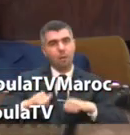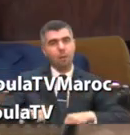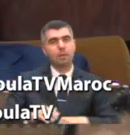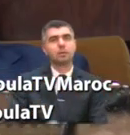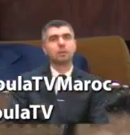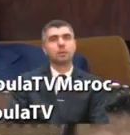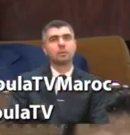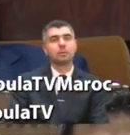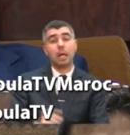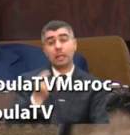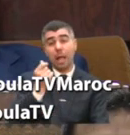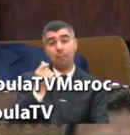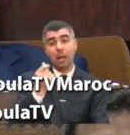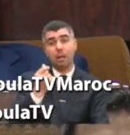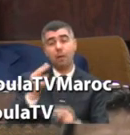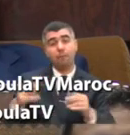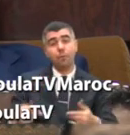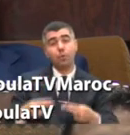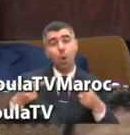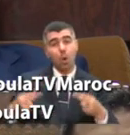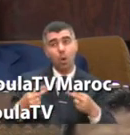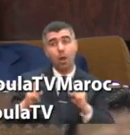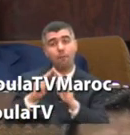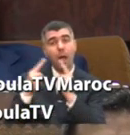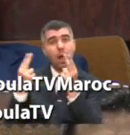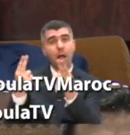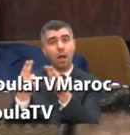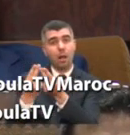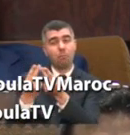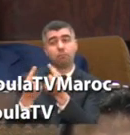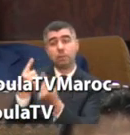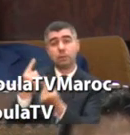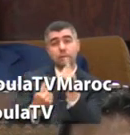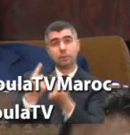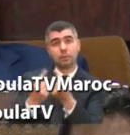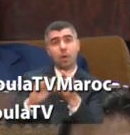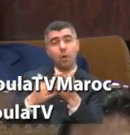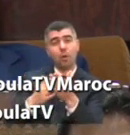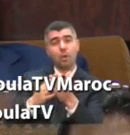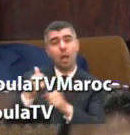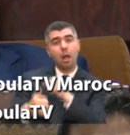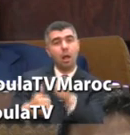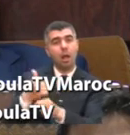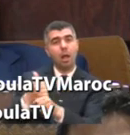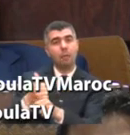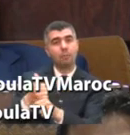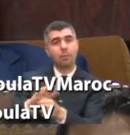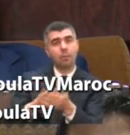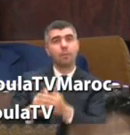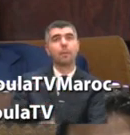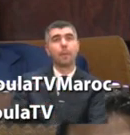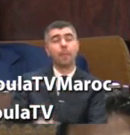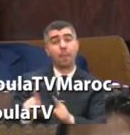الوزير، أسعار النفط في السوق العالمية تعرف اضطرابا واضحا في السنوات الأخيرة، وهذا